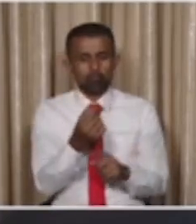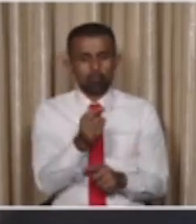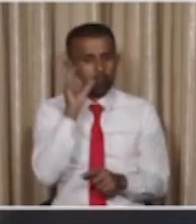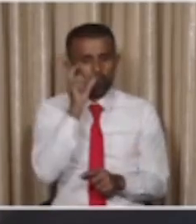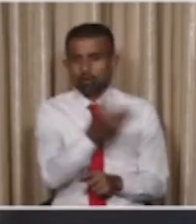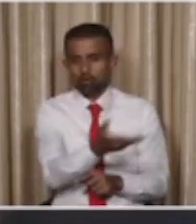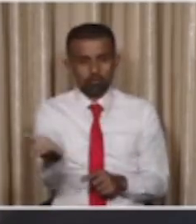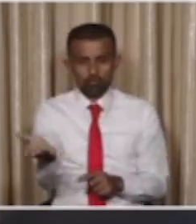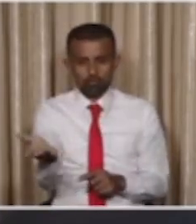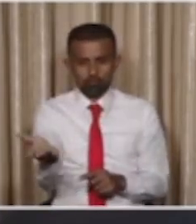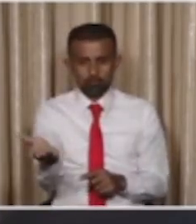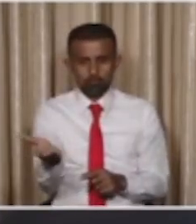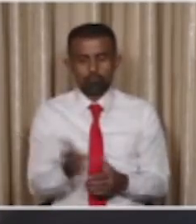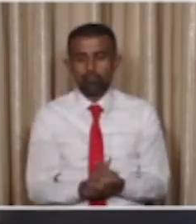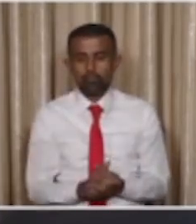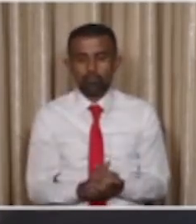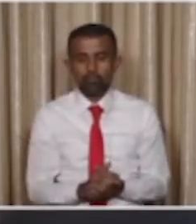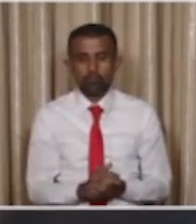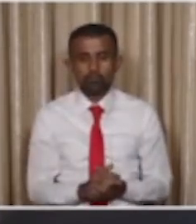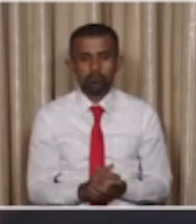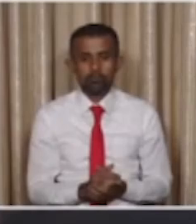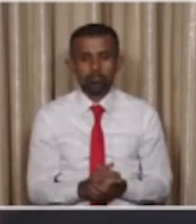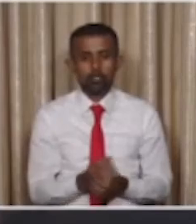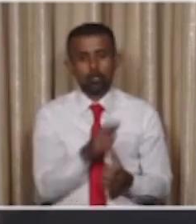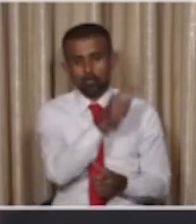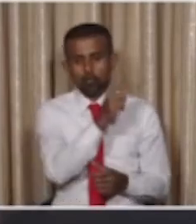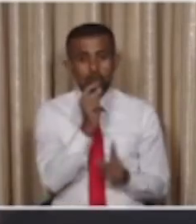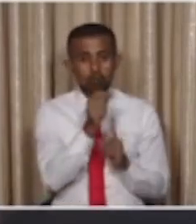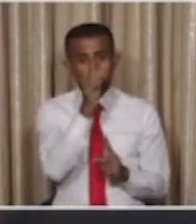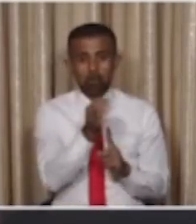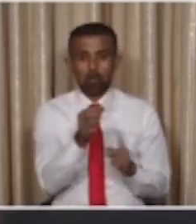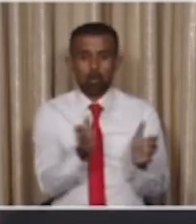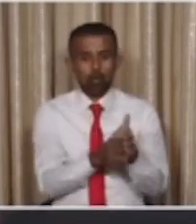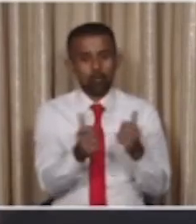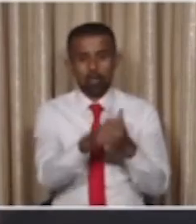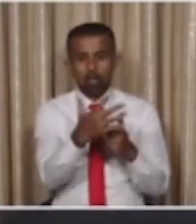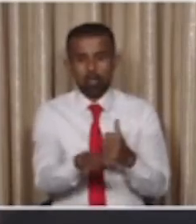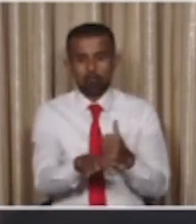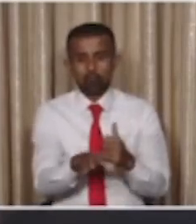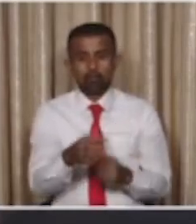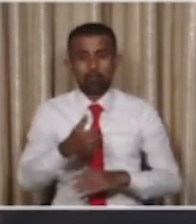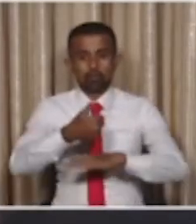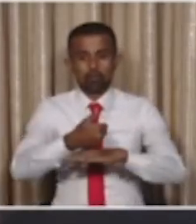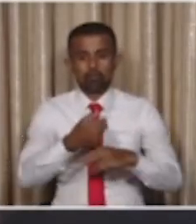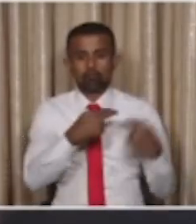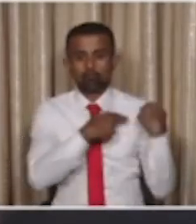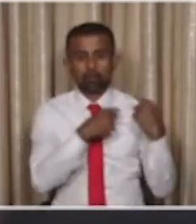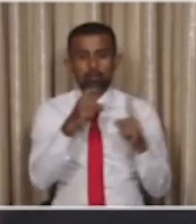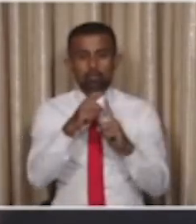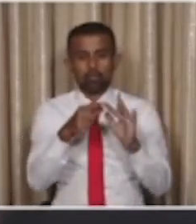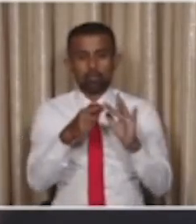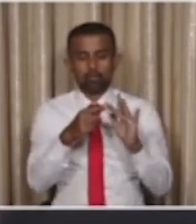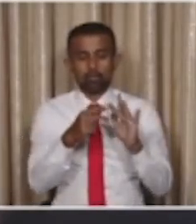කියලා. එතකොට ඔහු කමිටුවක් පත් කළා දීුණා. ඒ කමිටුවට සභාපති දූර තිබුණේ දිනේෂ්